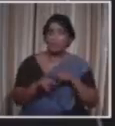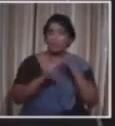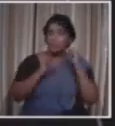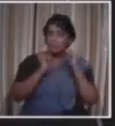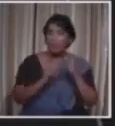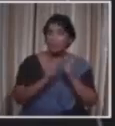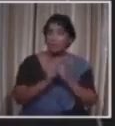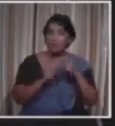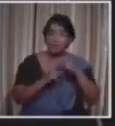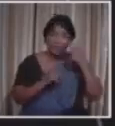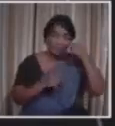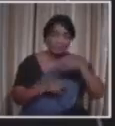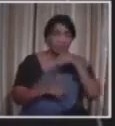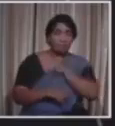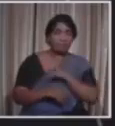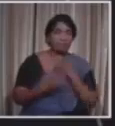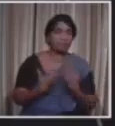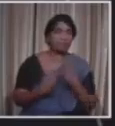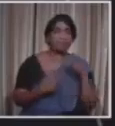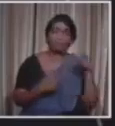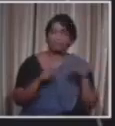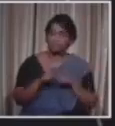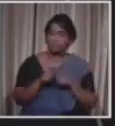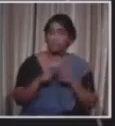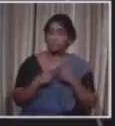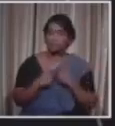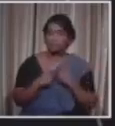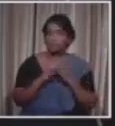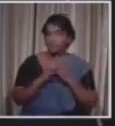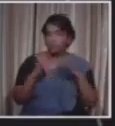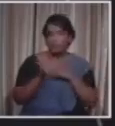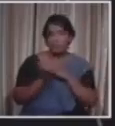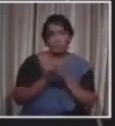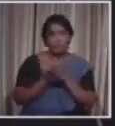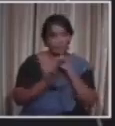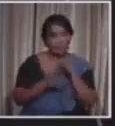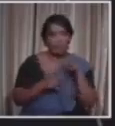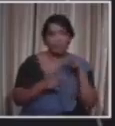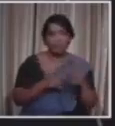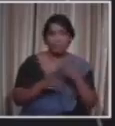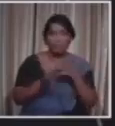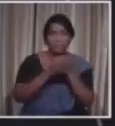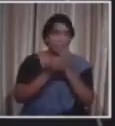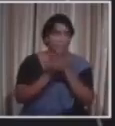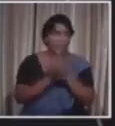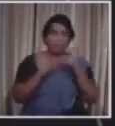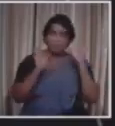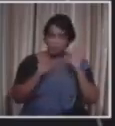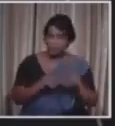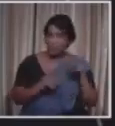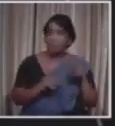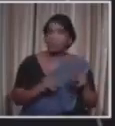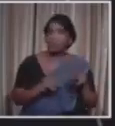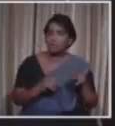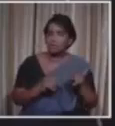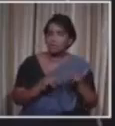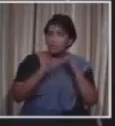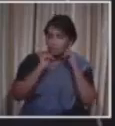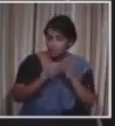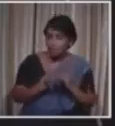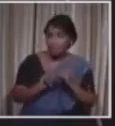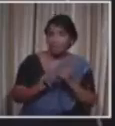डीजल मे जीवत्सा अभी ताम तेनवा मेकड़ पक्ष भेद त्यागंप मेदिया वरद